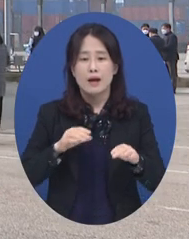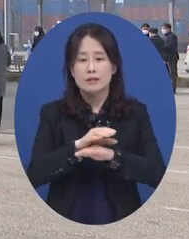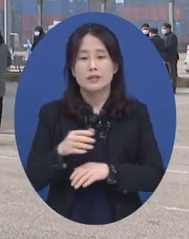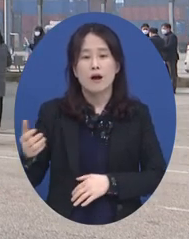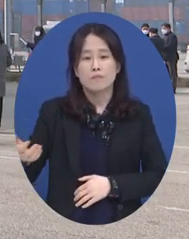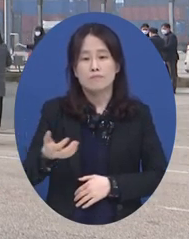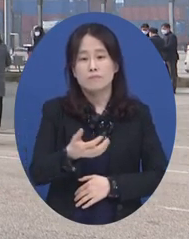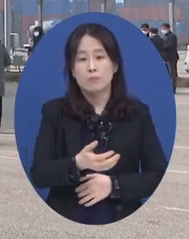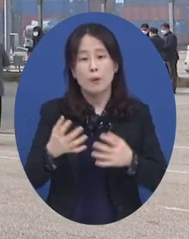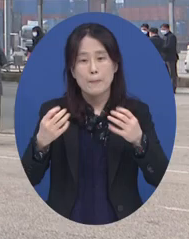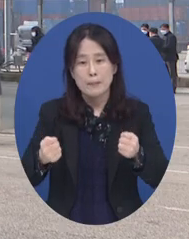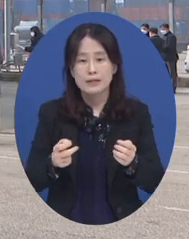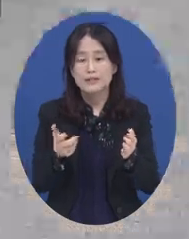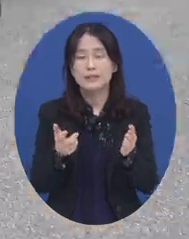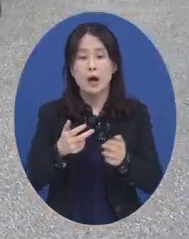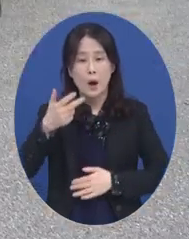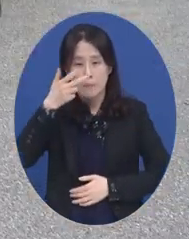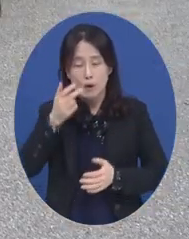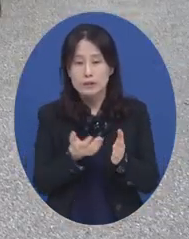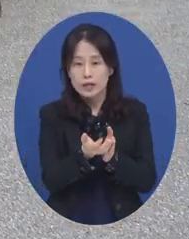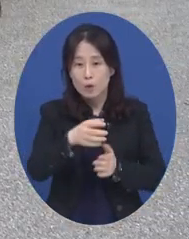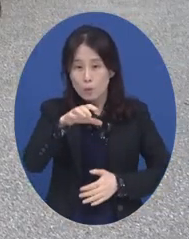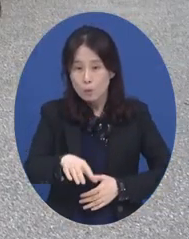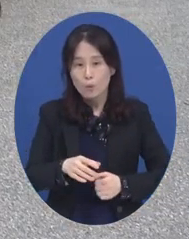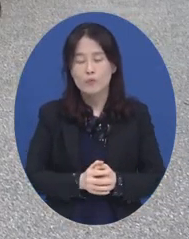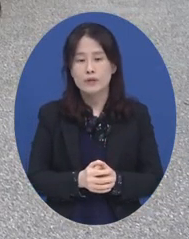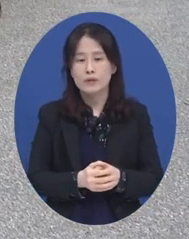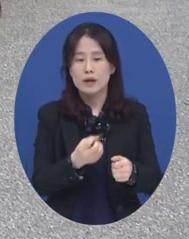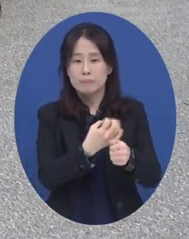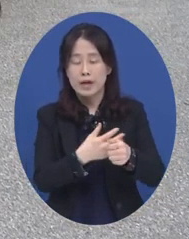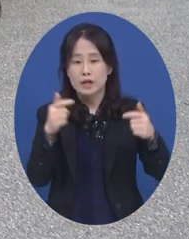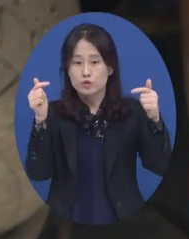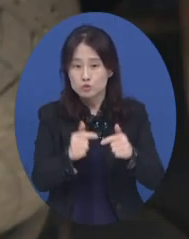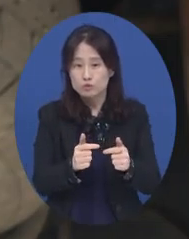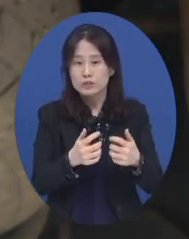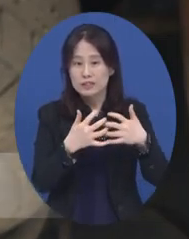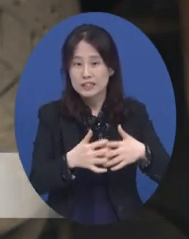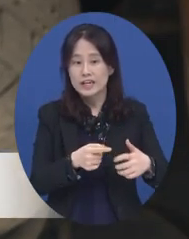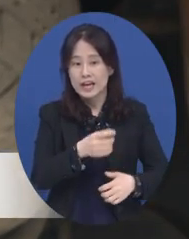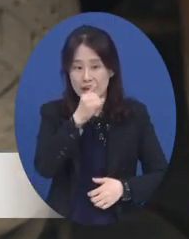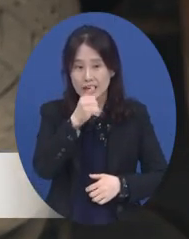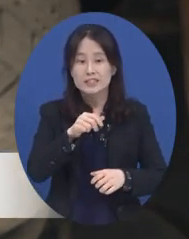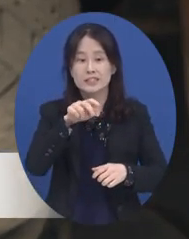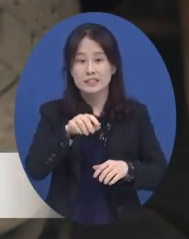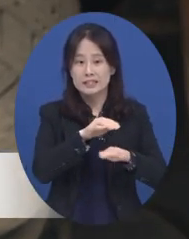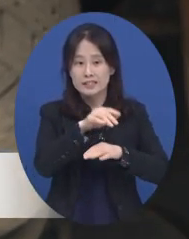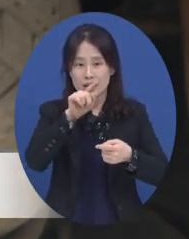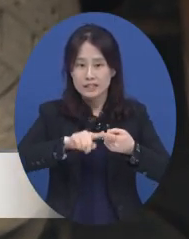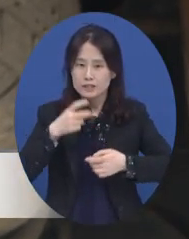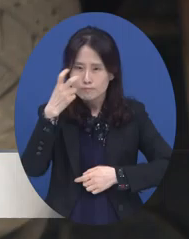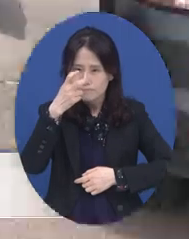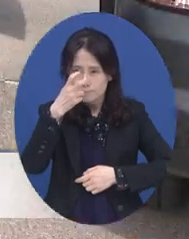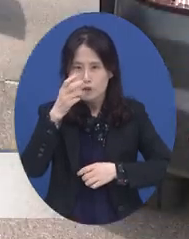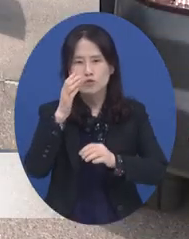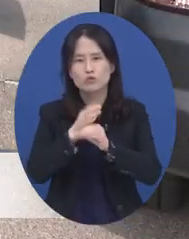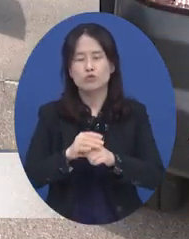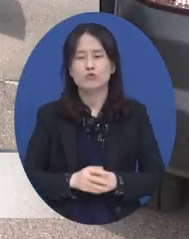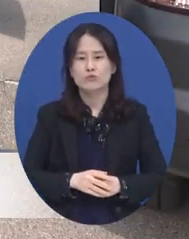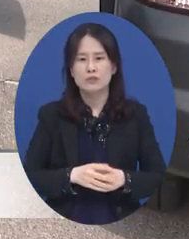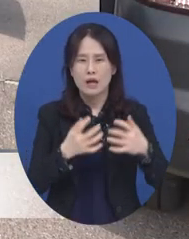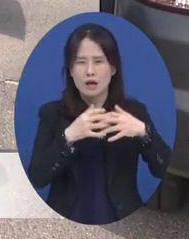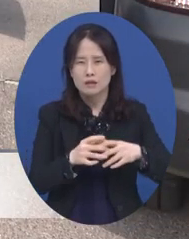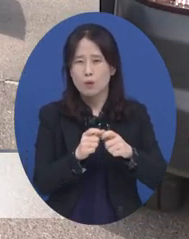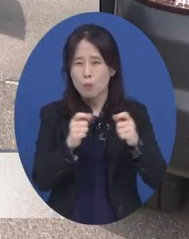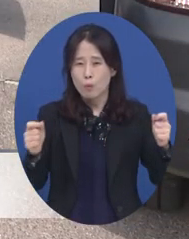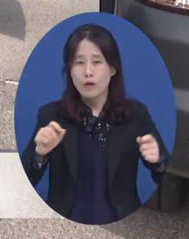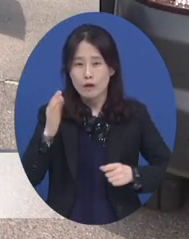차량 이동량이 많은 평택항 동부도 매연 저감장치를 단 차량을 대상으로 배출가스 점검이 한창입니다. 필터가